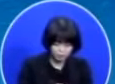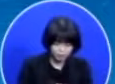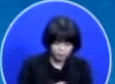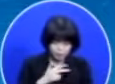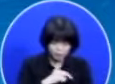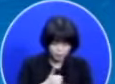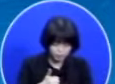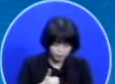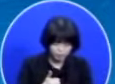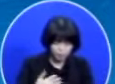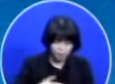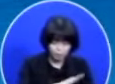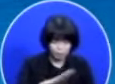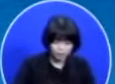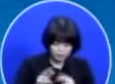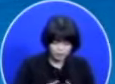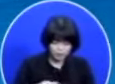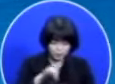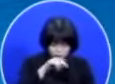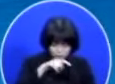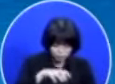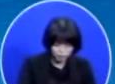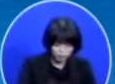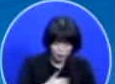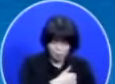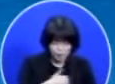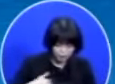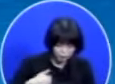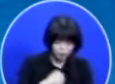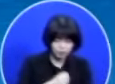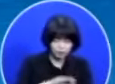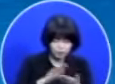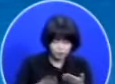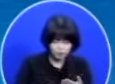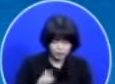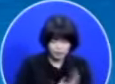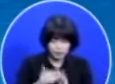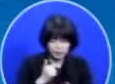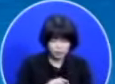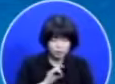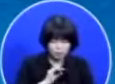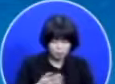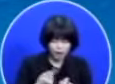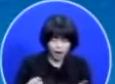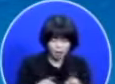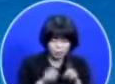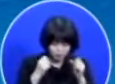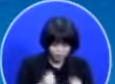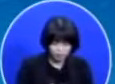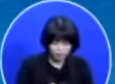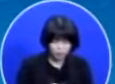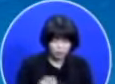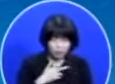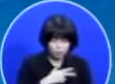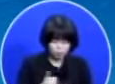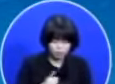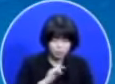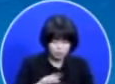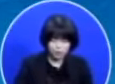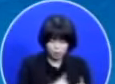주님 우리가 지금 있는 그 곳에 만족합니다 예수님만 함께 하시고 주님만 동행 해